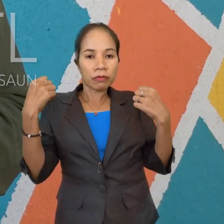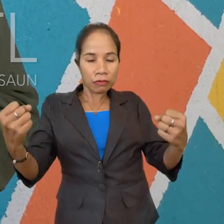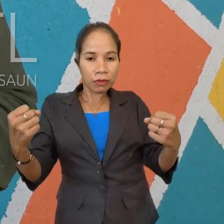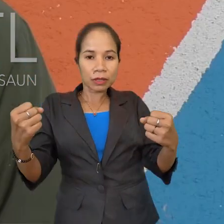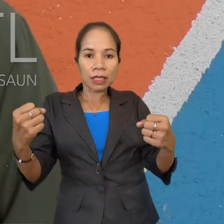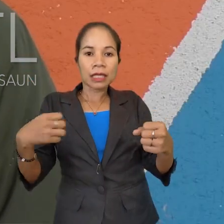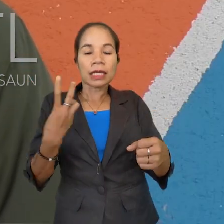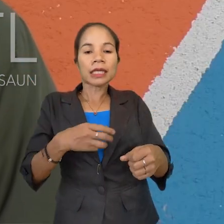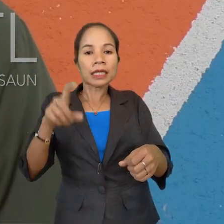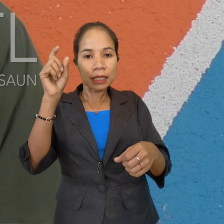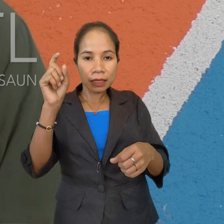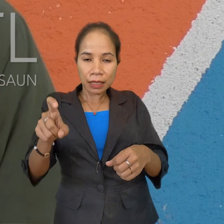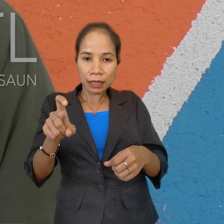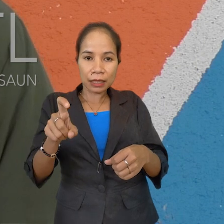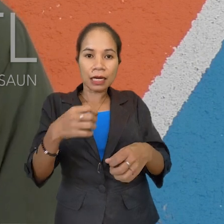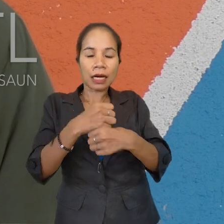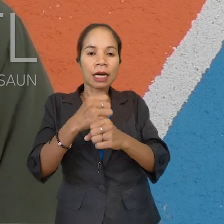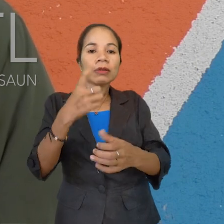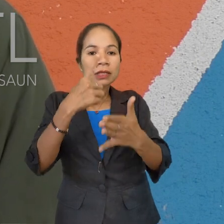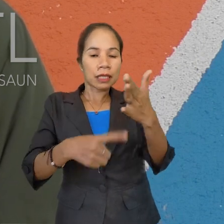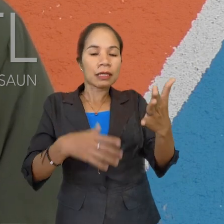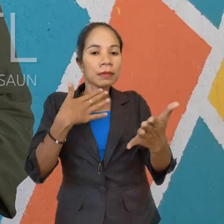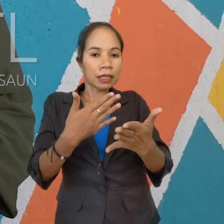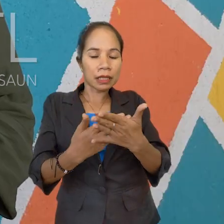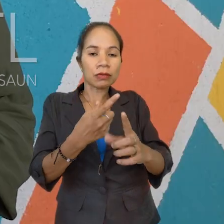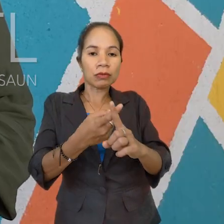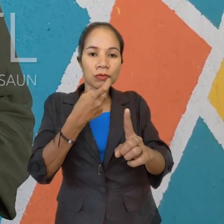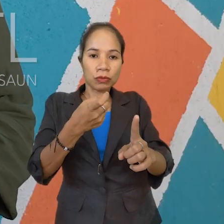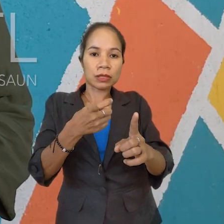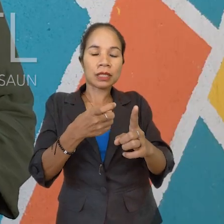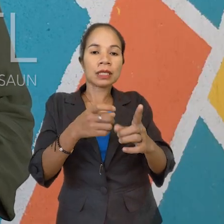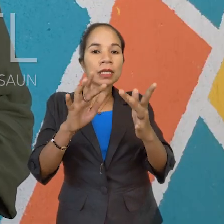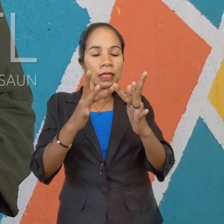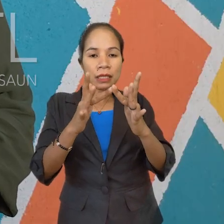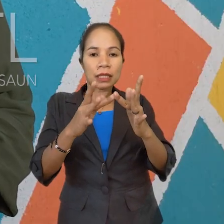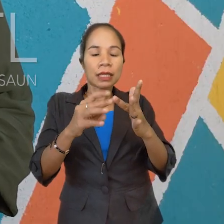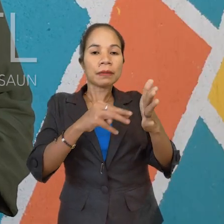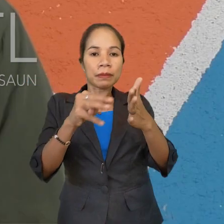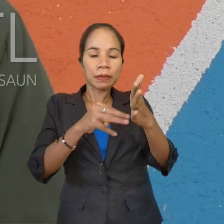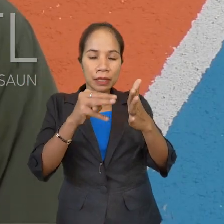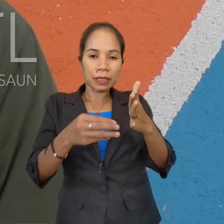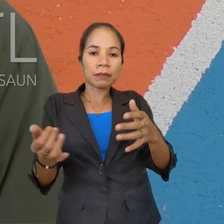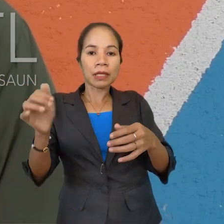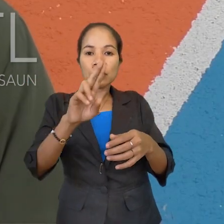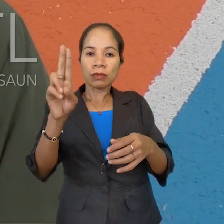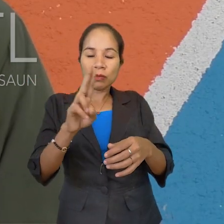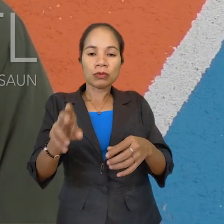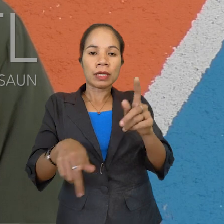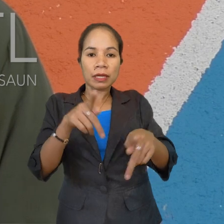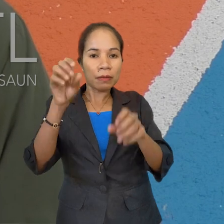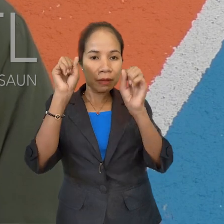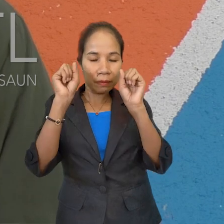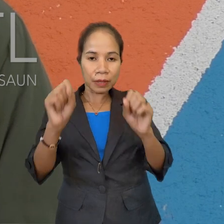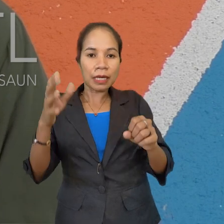ne be mo forte feto ne be mo forsa ita tenki halo bot be mak diek liusi plataforma media sosial lebih mah